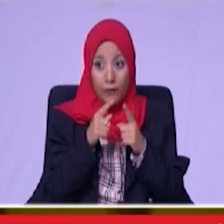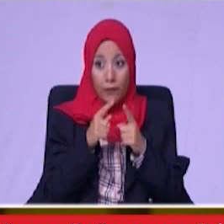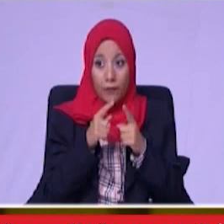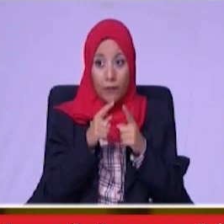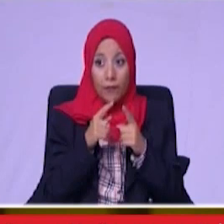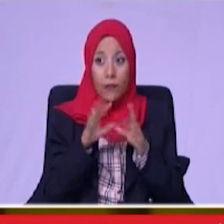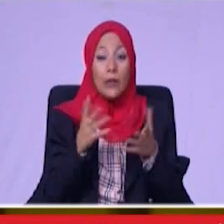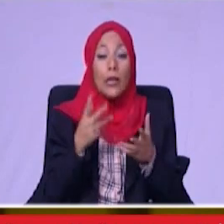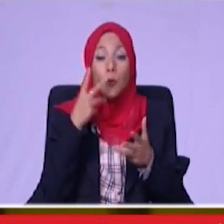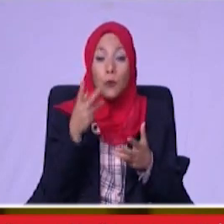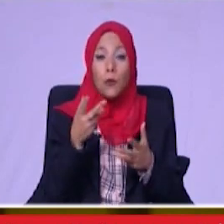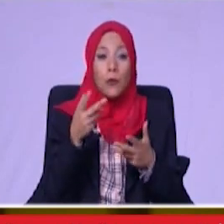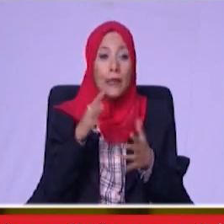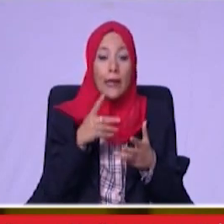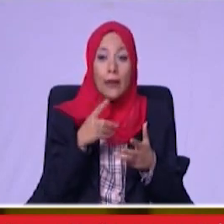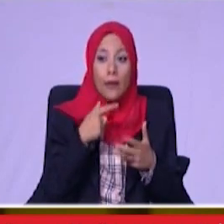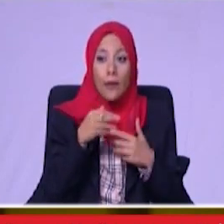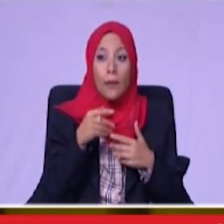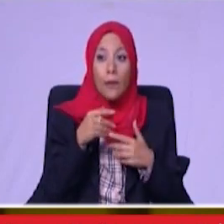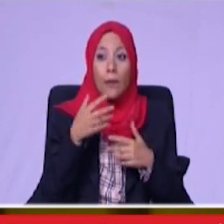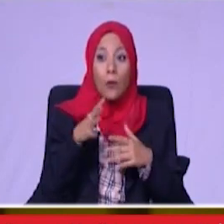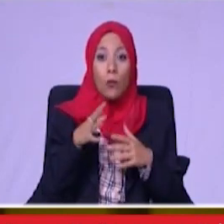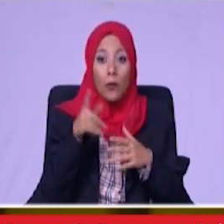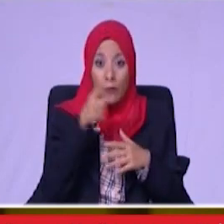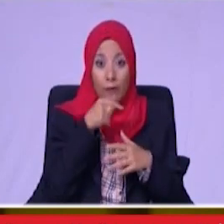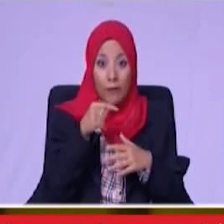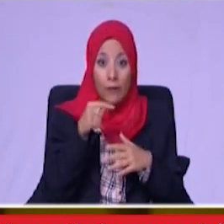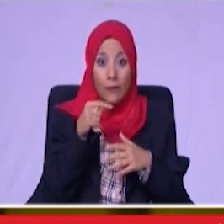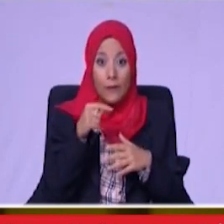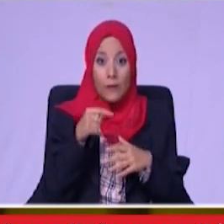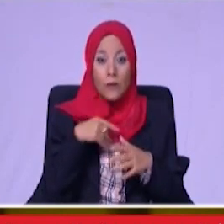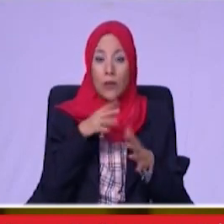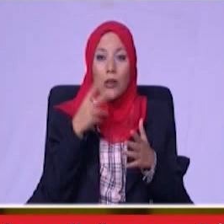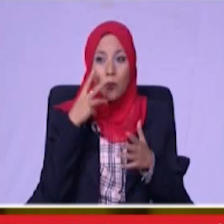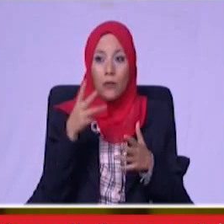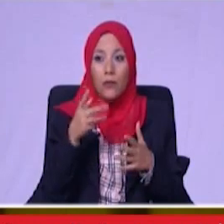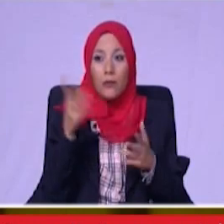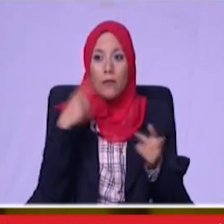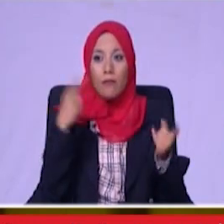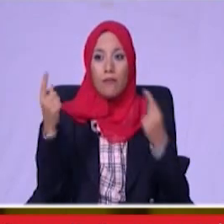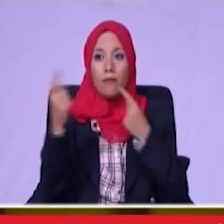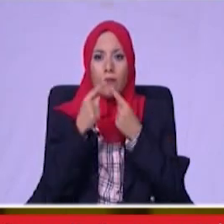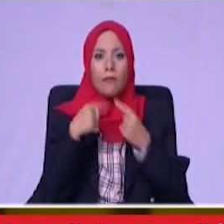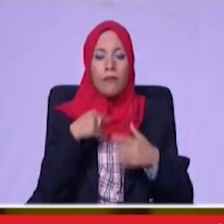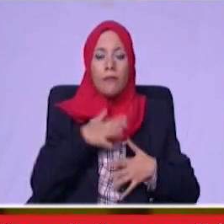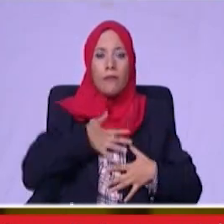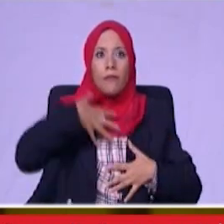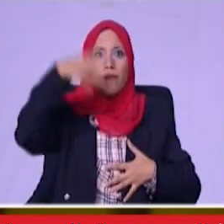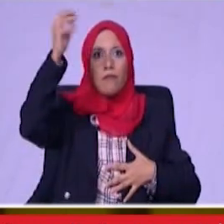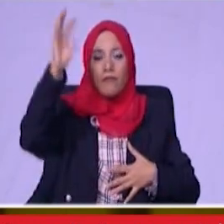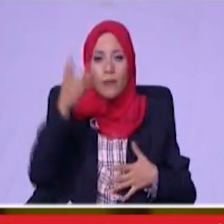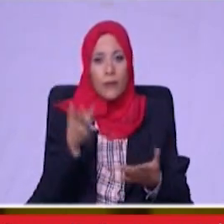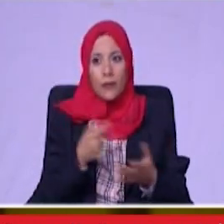وكيف وهل هناك ضرر في عالم برزخ وكيف يقي الروح من